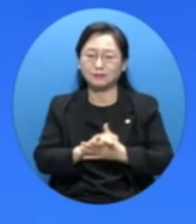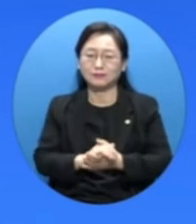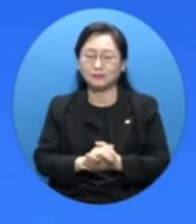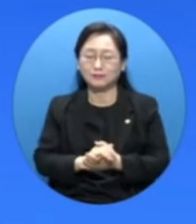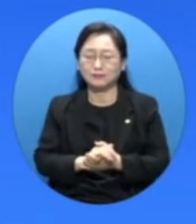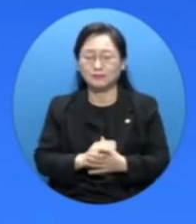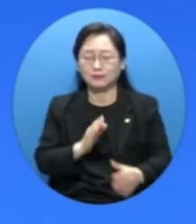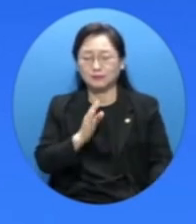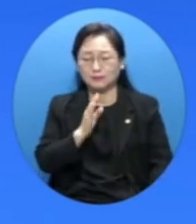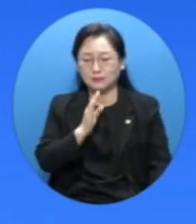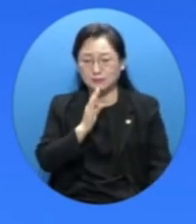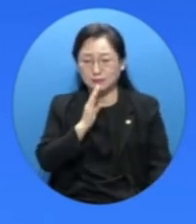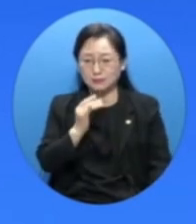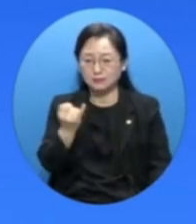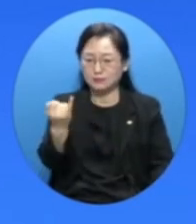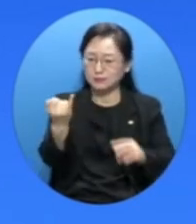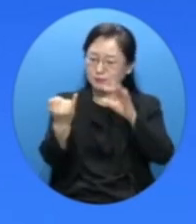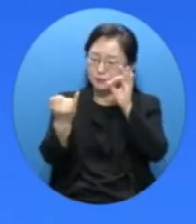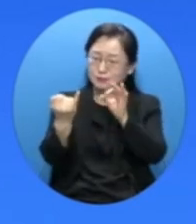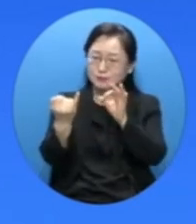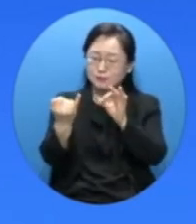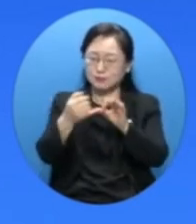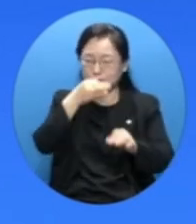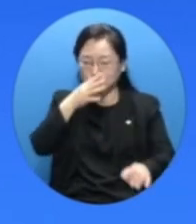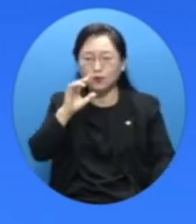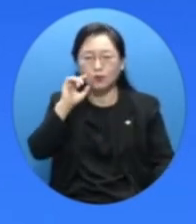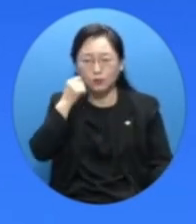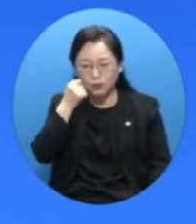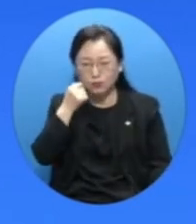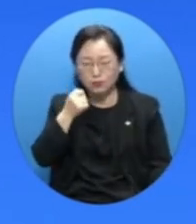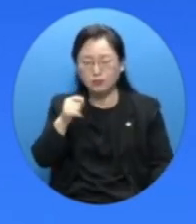그렇게 가장 힘들고 어려운 인생을